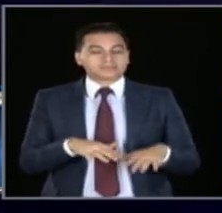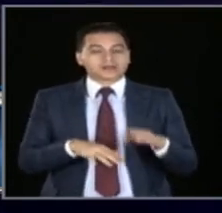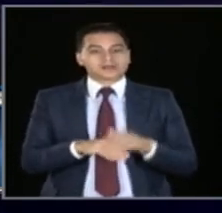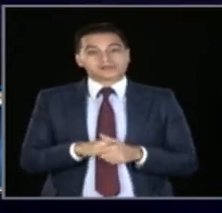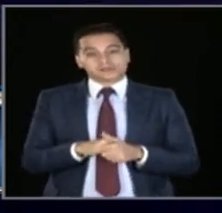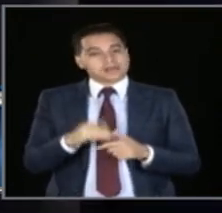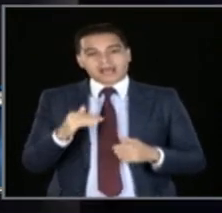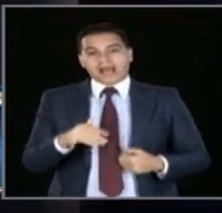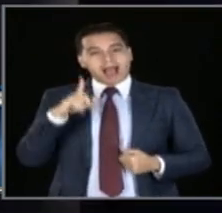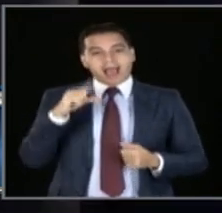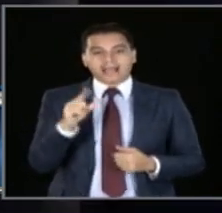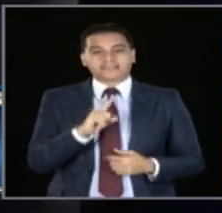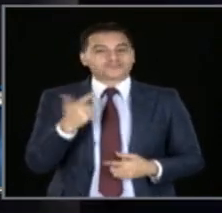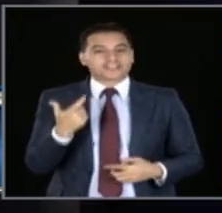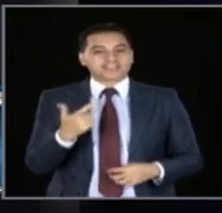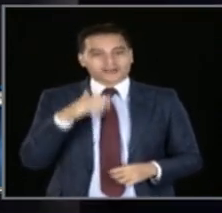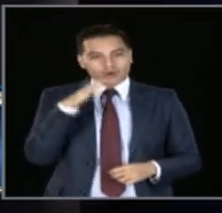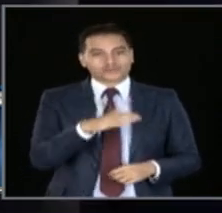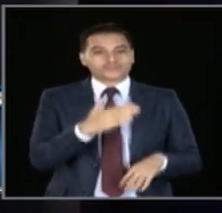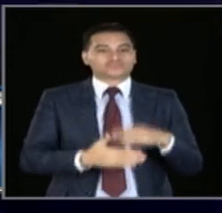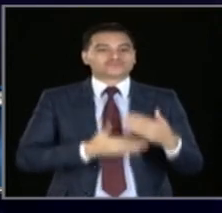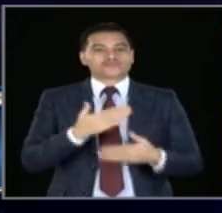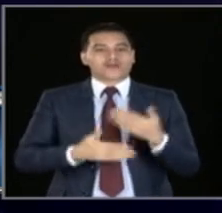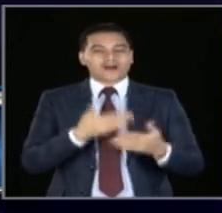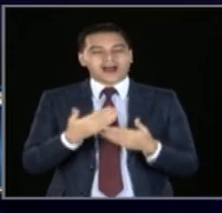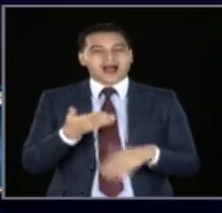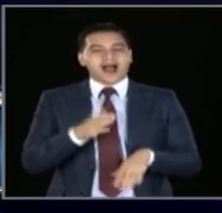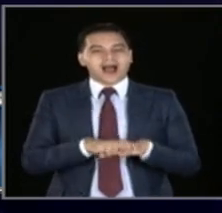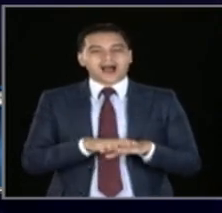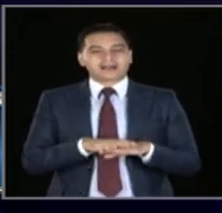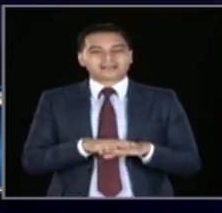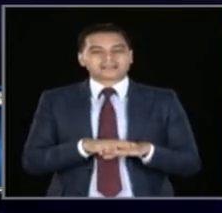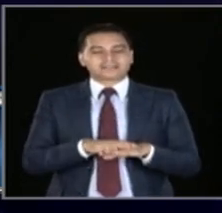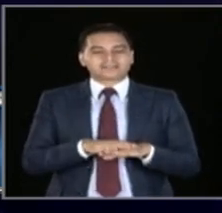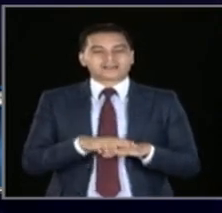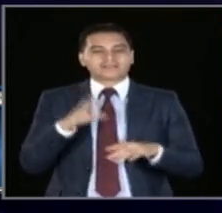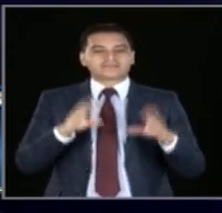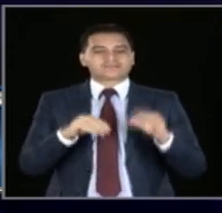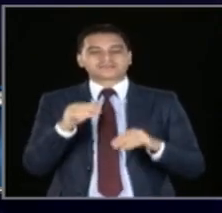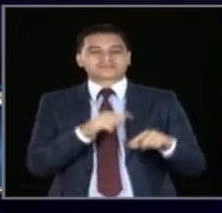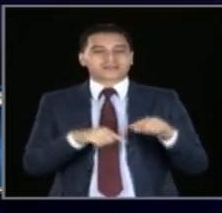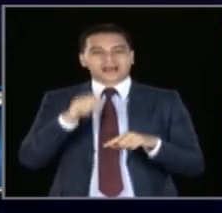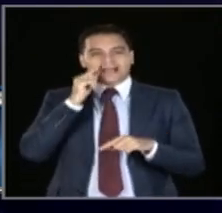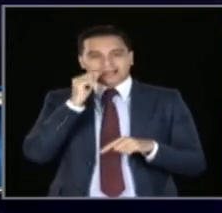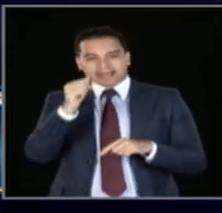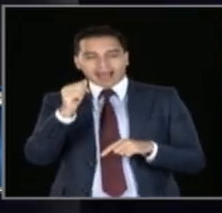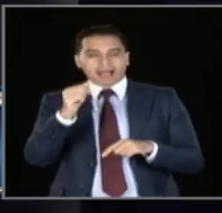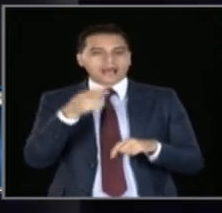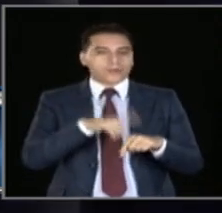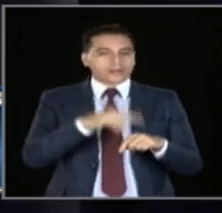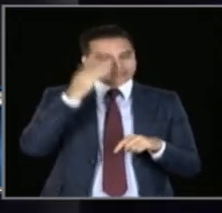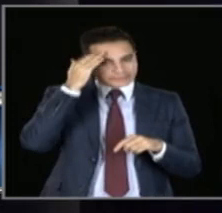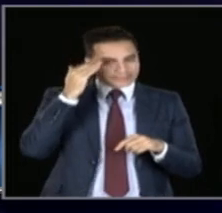العوضي مش هيستناك على البصر عن العلاقات الملخبطه بين الرجاله والستات